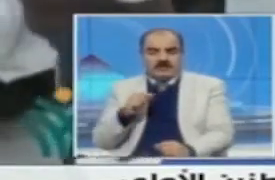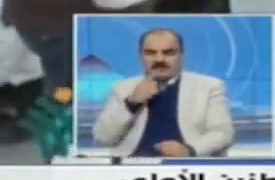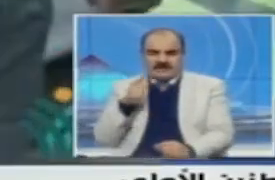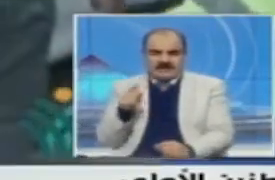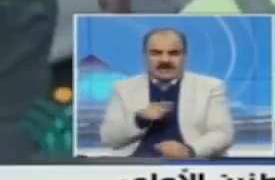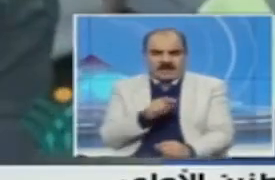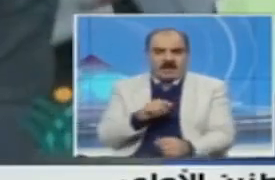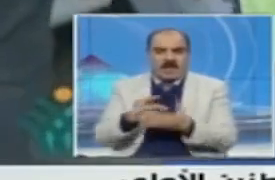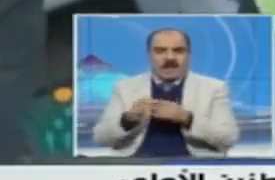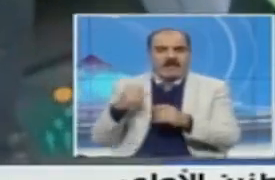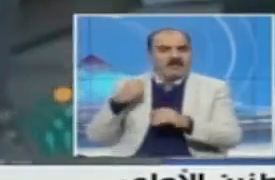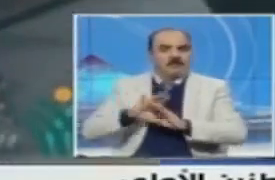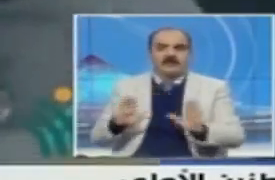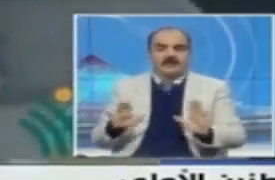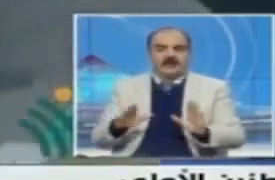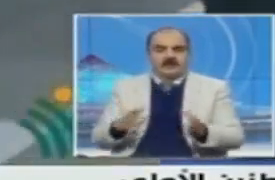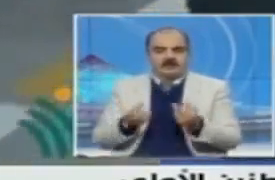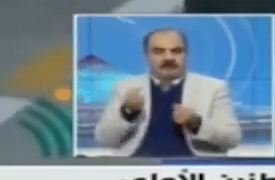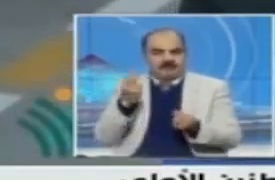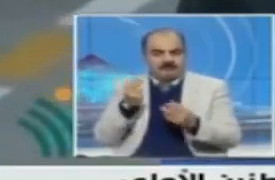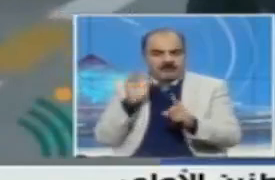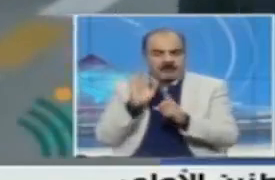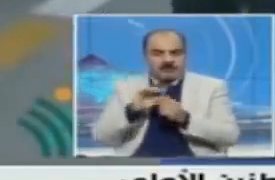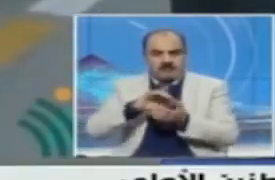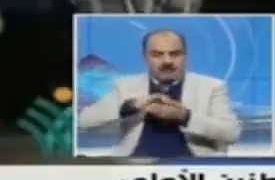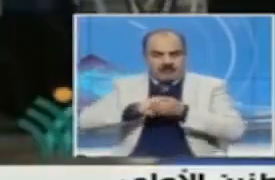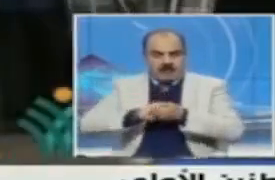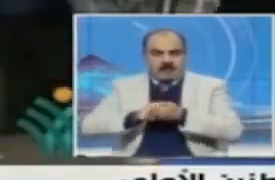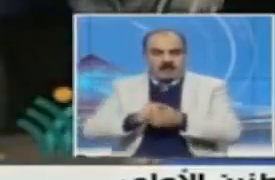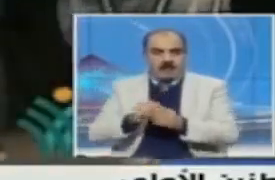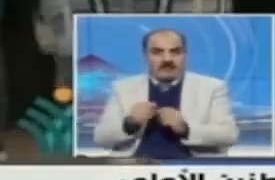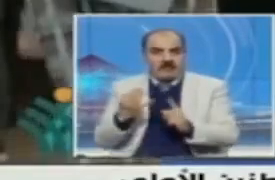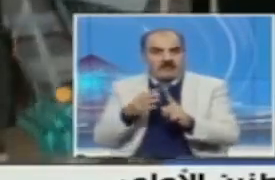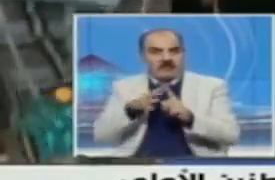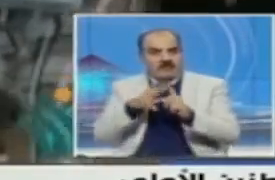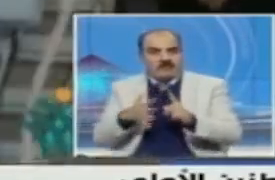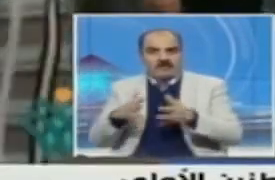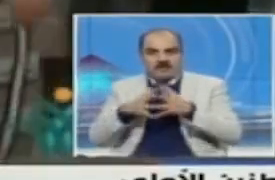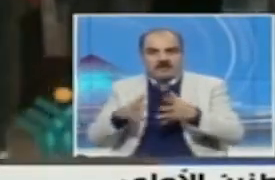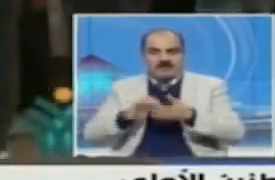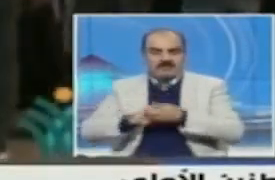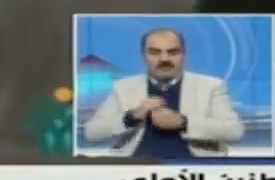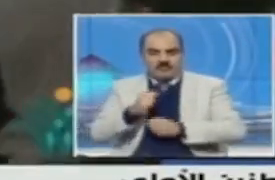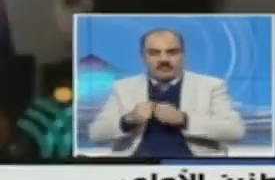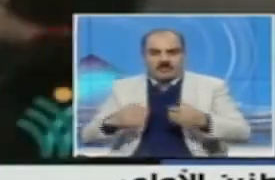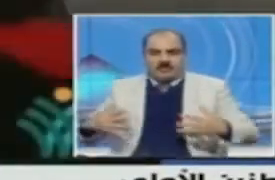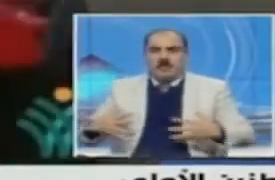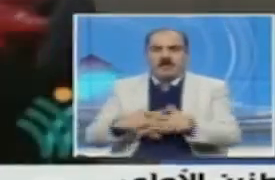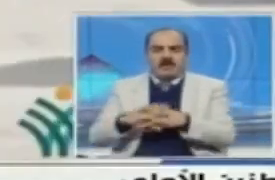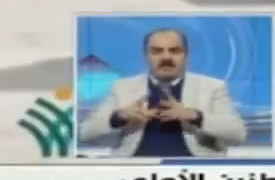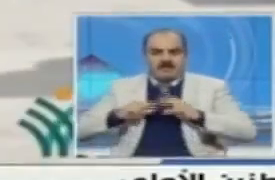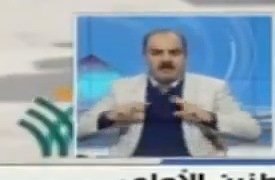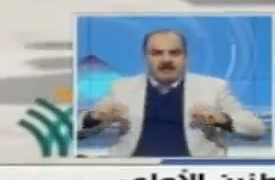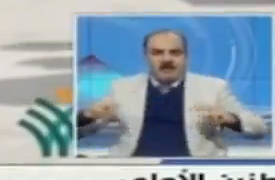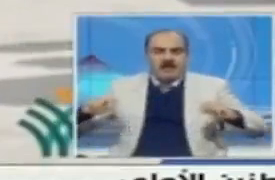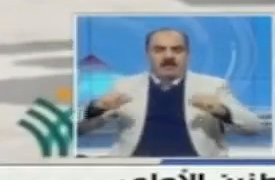عمل للمجتمع المدني، وليكون هذا التحالف خطوة فريدة من نوعها توحد في إطاره كيانات ومؤسسات